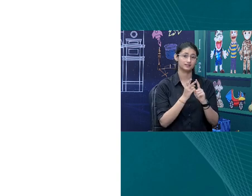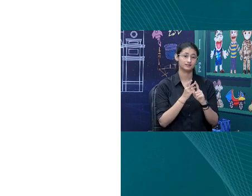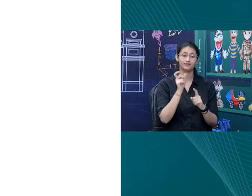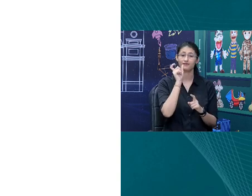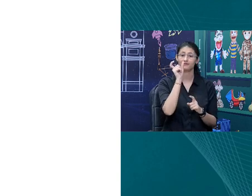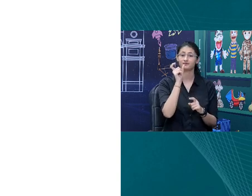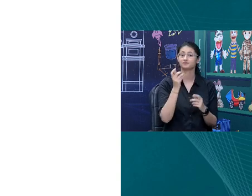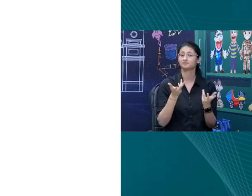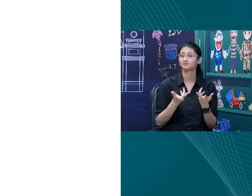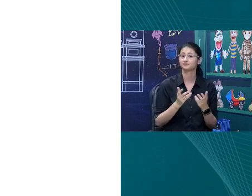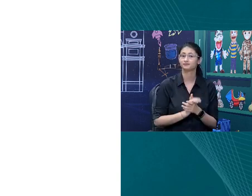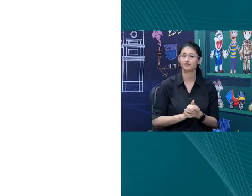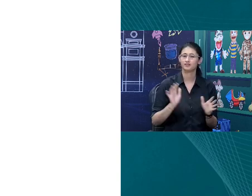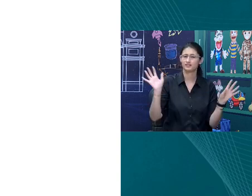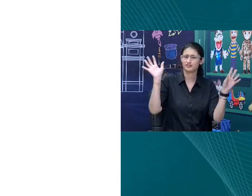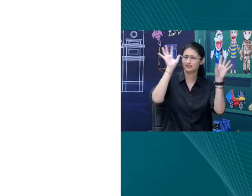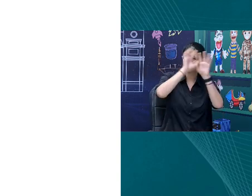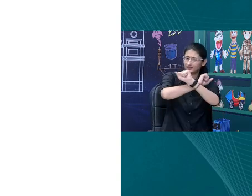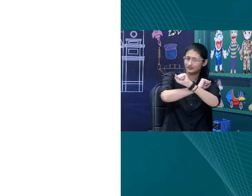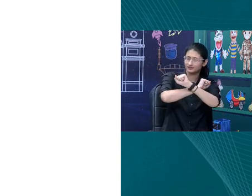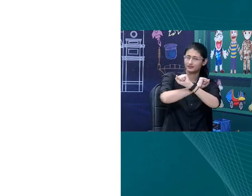दूसरा है अंधेरा